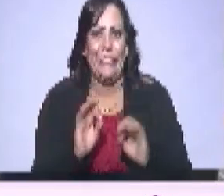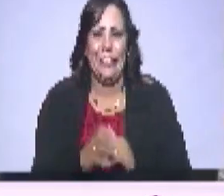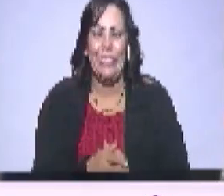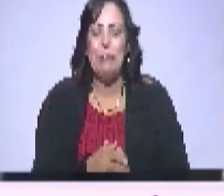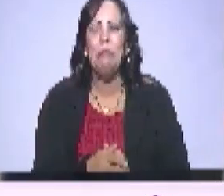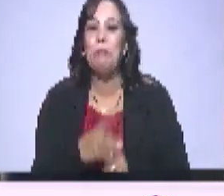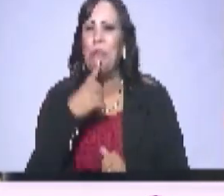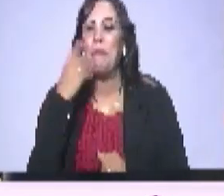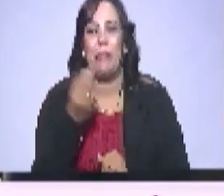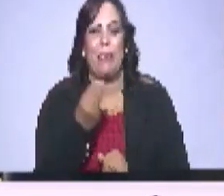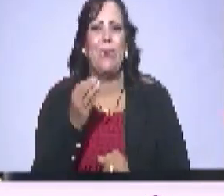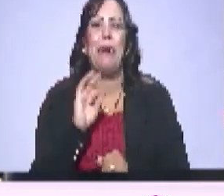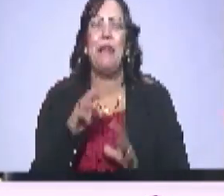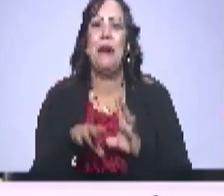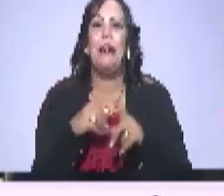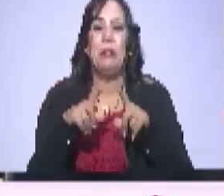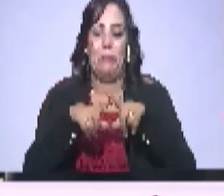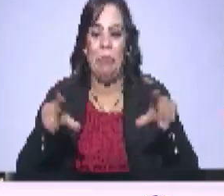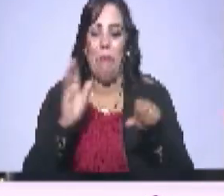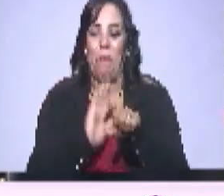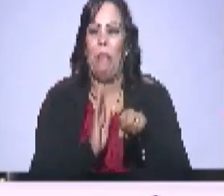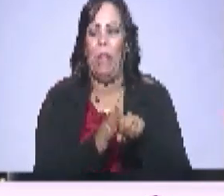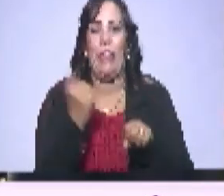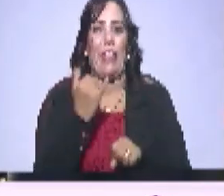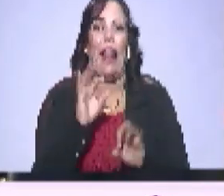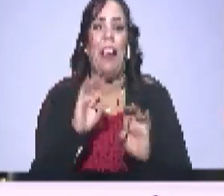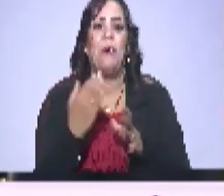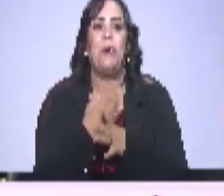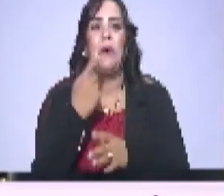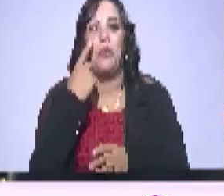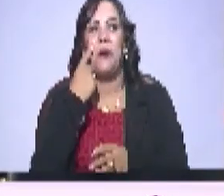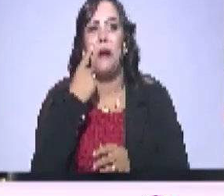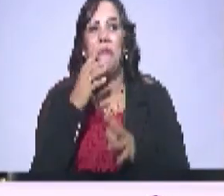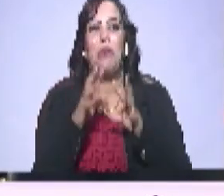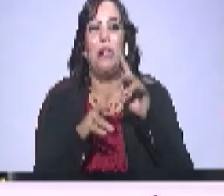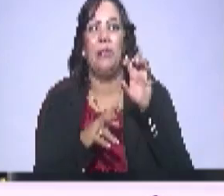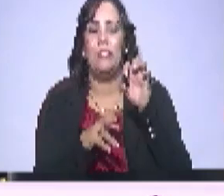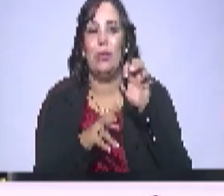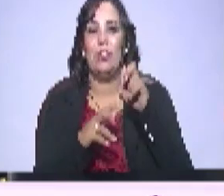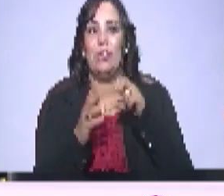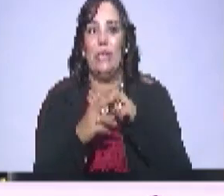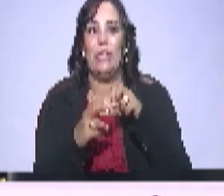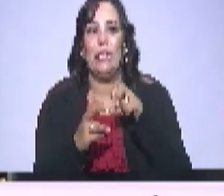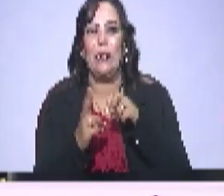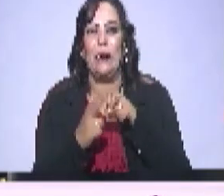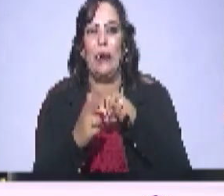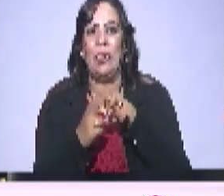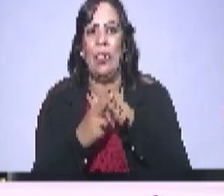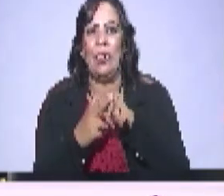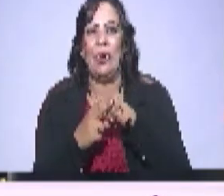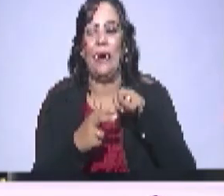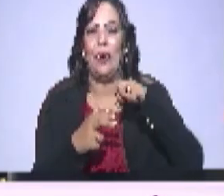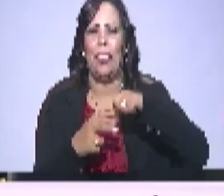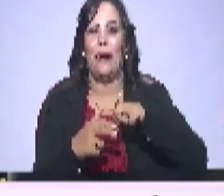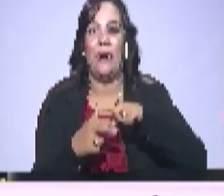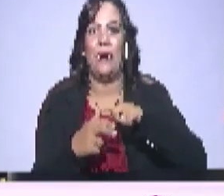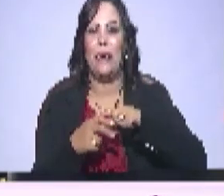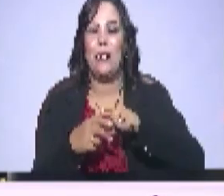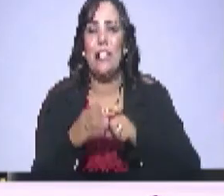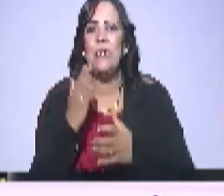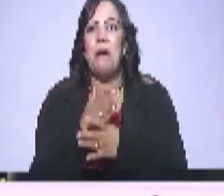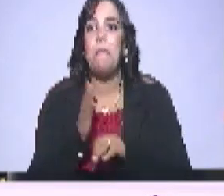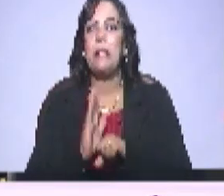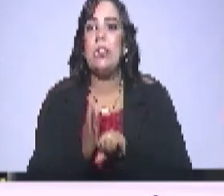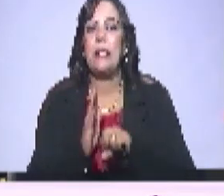لا بسيطه خالص سهله. واحنا واحنا قلنا كده الصابع ده ليه ركبه زي ركبتي بالظبط، فبحط ركبه الصابع كده قدام السكينه كده